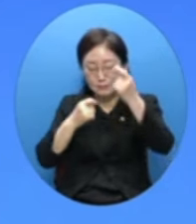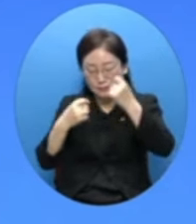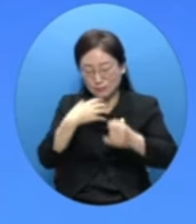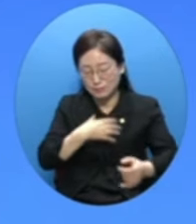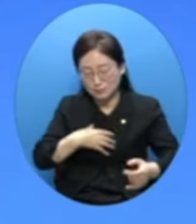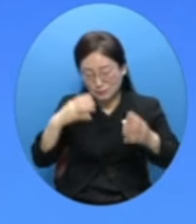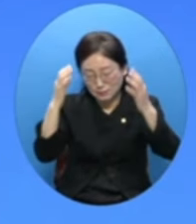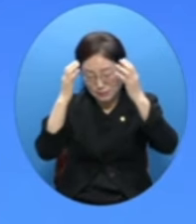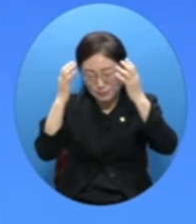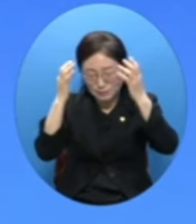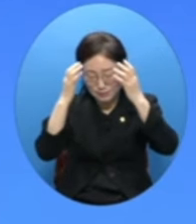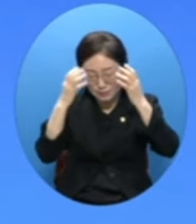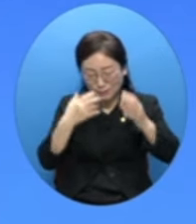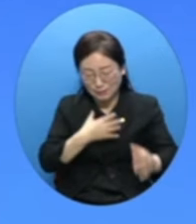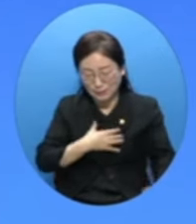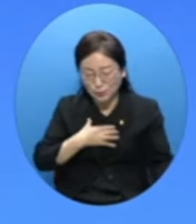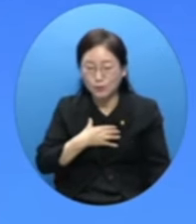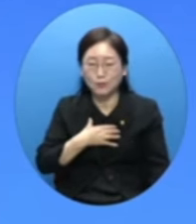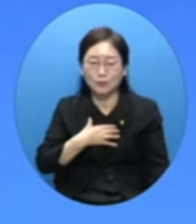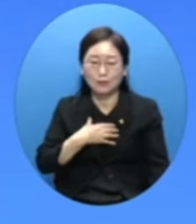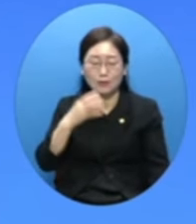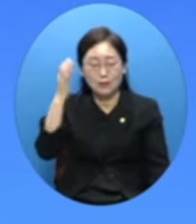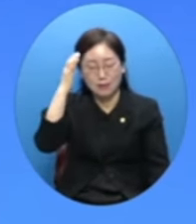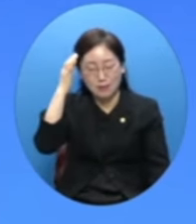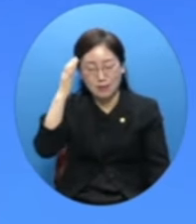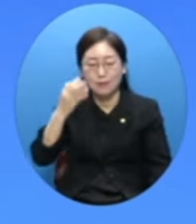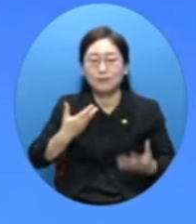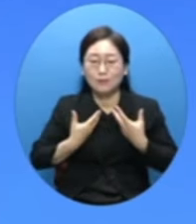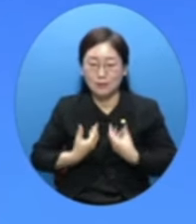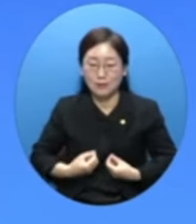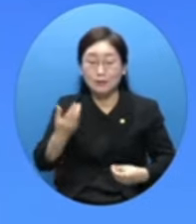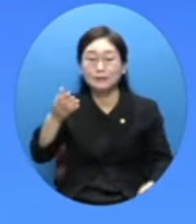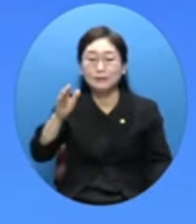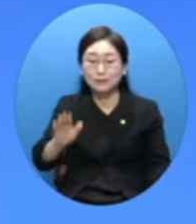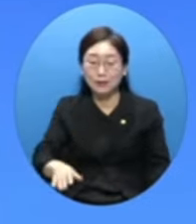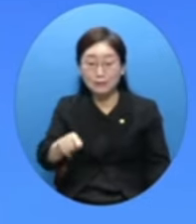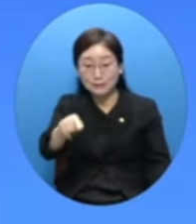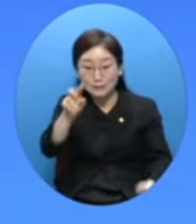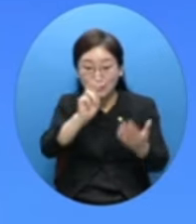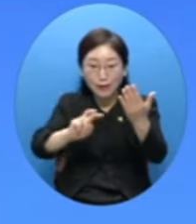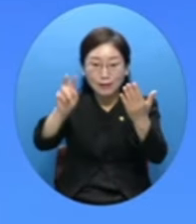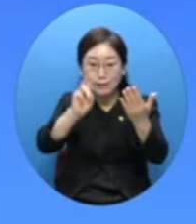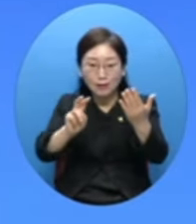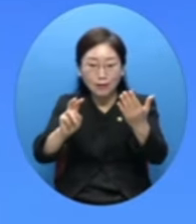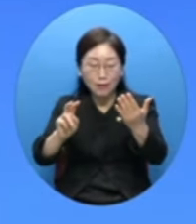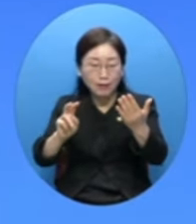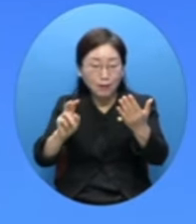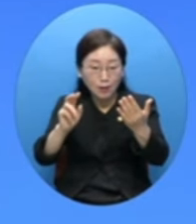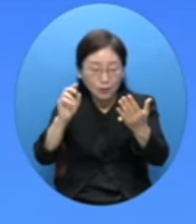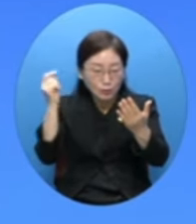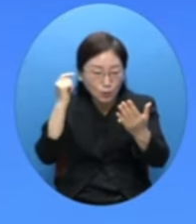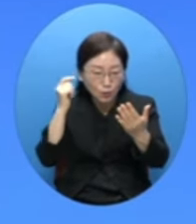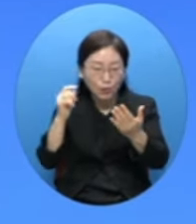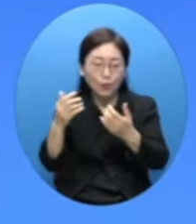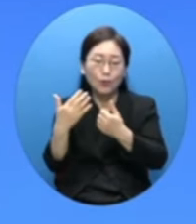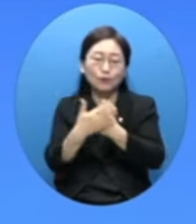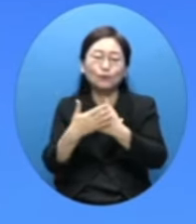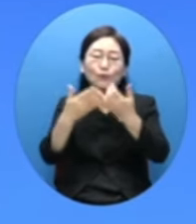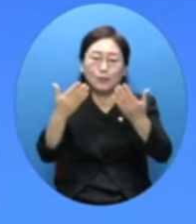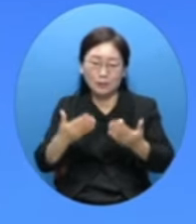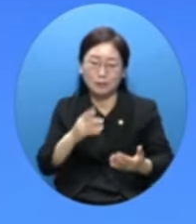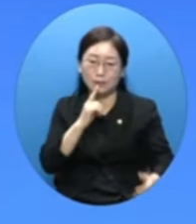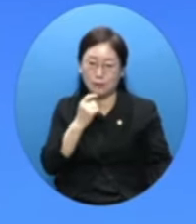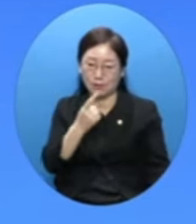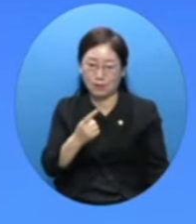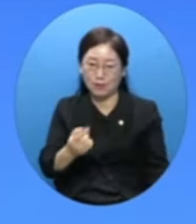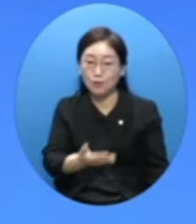고통이요 괴로움이 절망입니다 그런데 제가이 찬양을 듣고 위로함을 받습니다 여러분 절망일